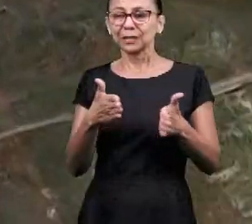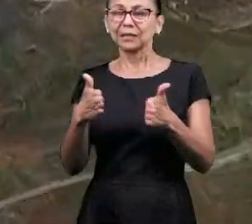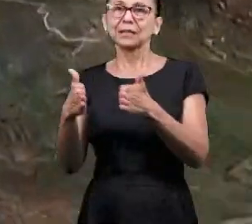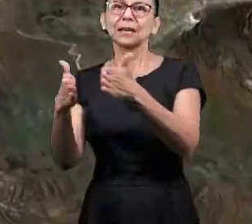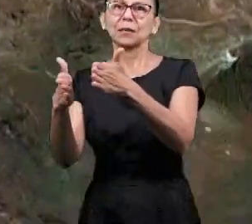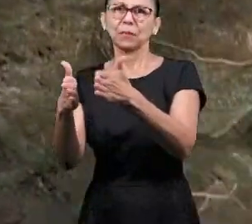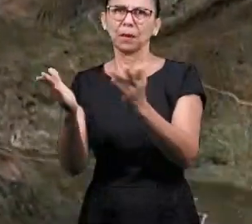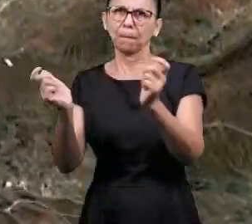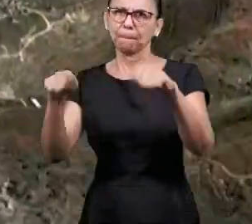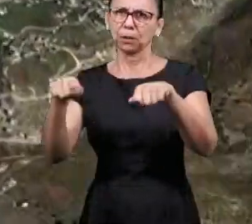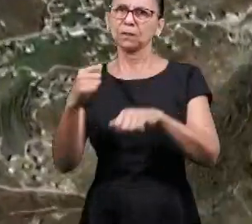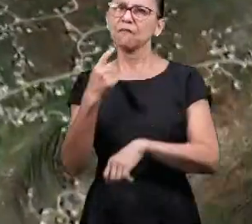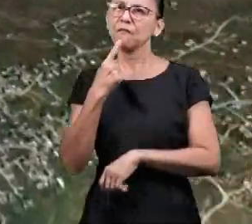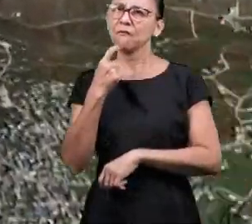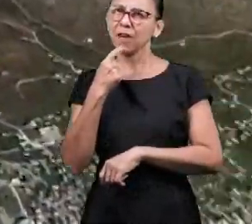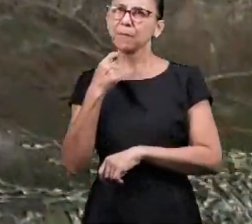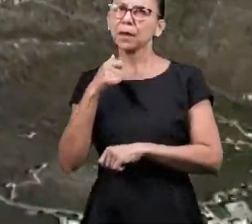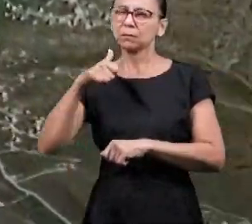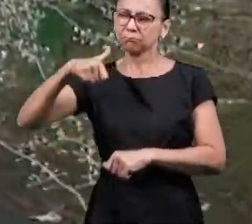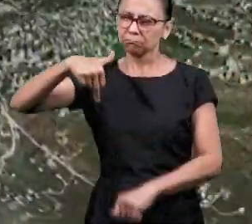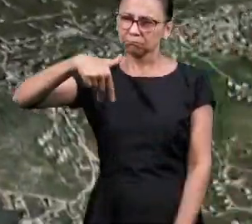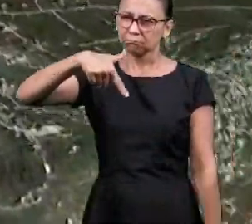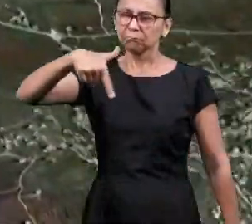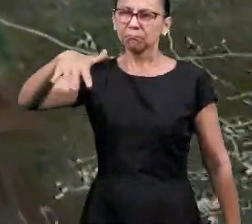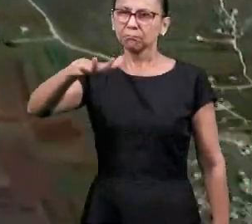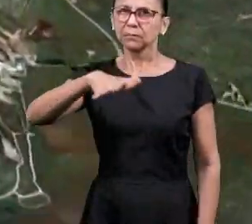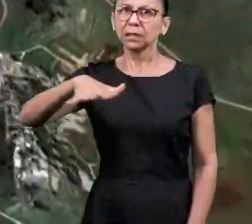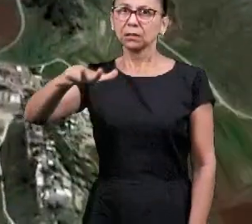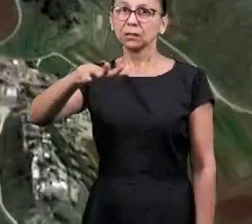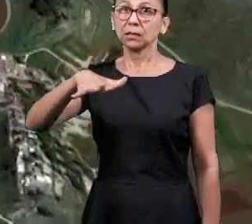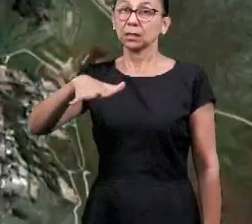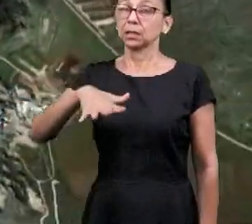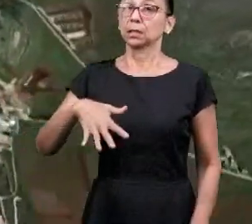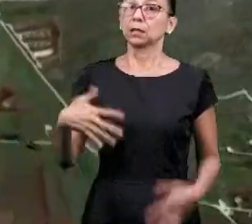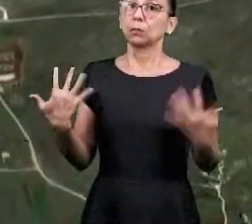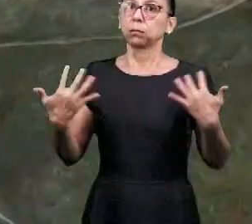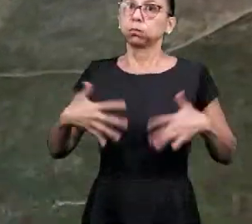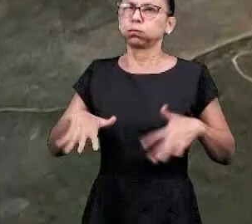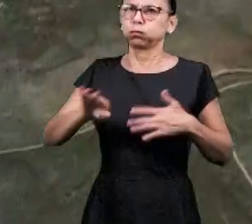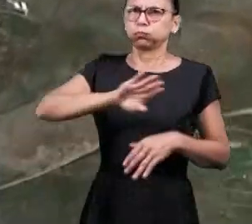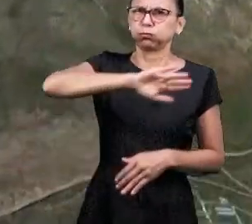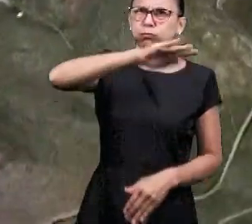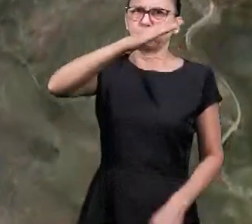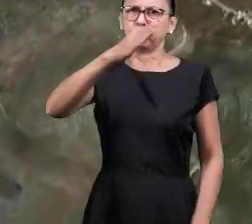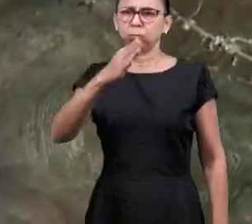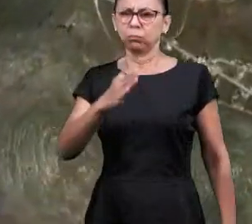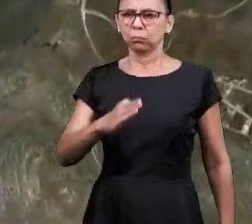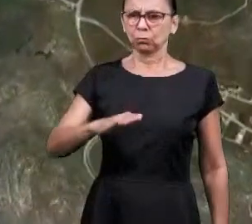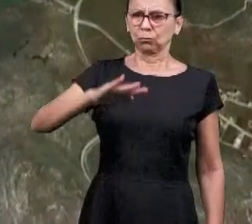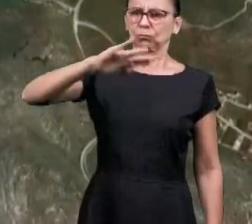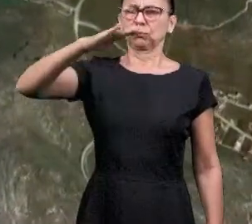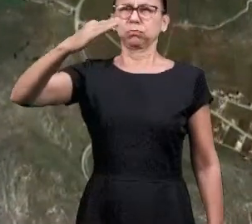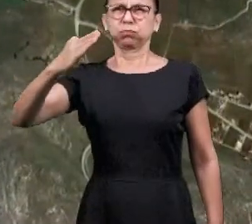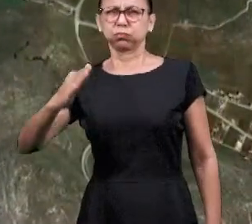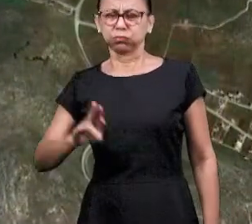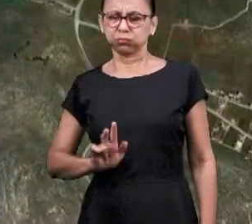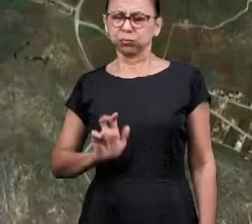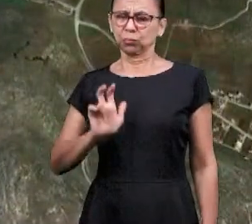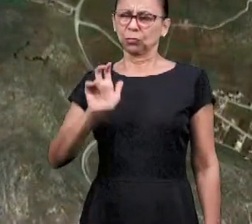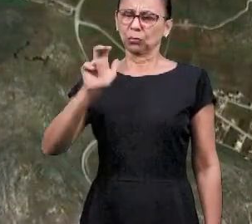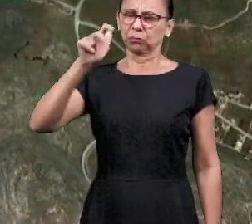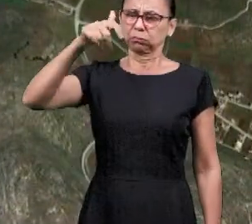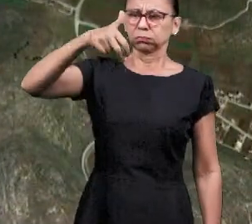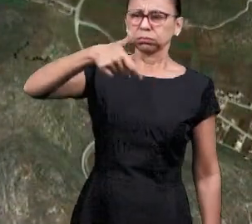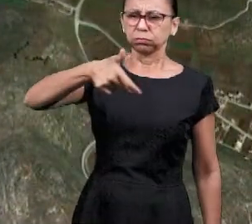probable que Jésus a fait par cette région de montagne, de vallée. Le chemin le plus sûr utilisé pour